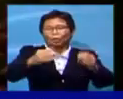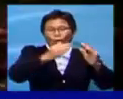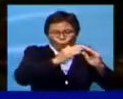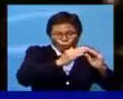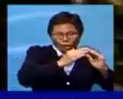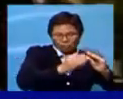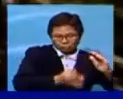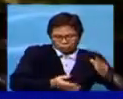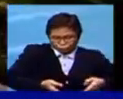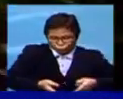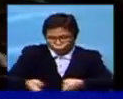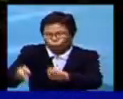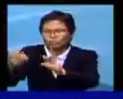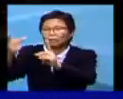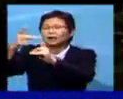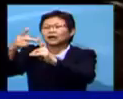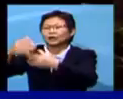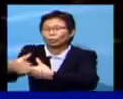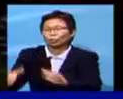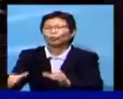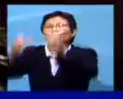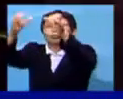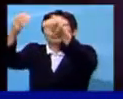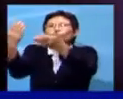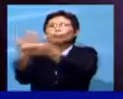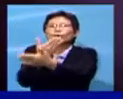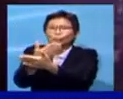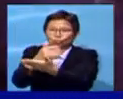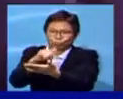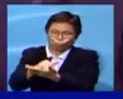itu dijadikan laluan kondominum barahu